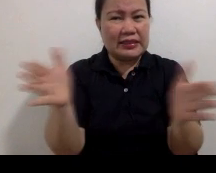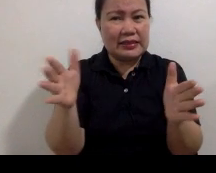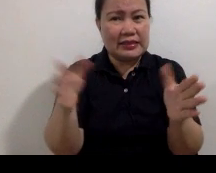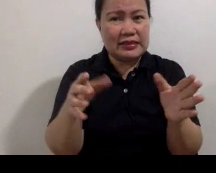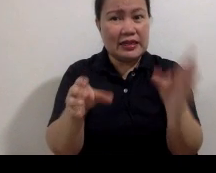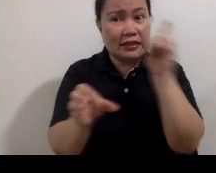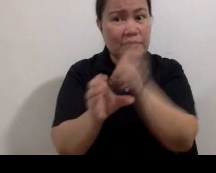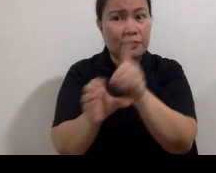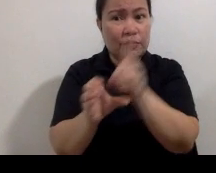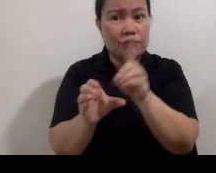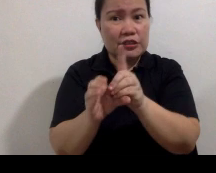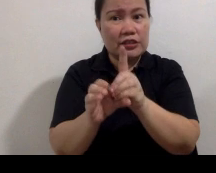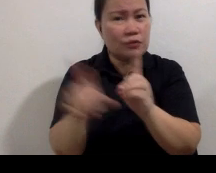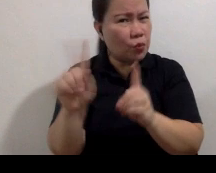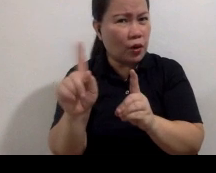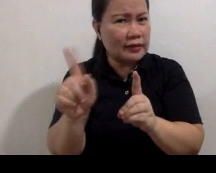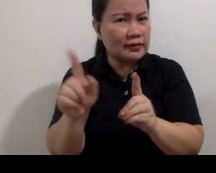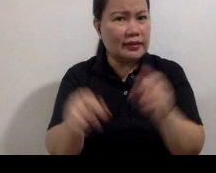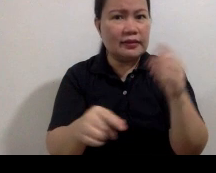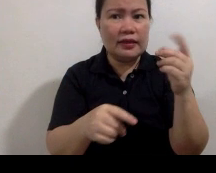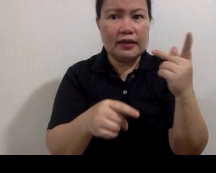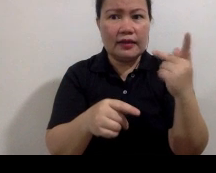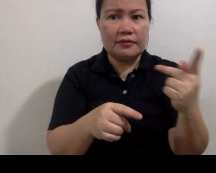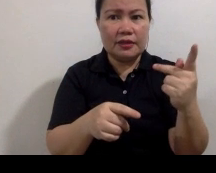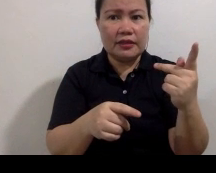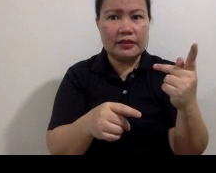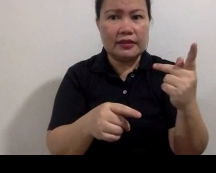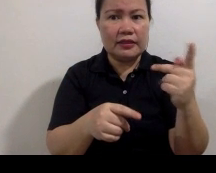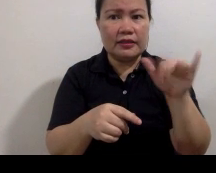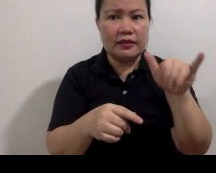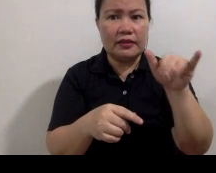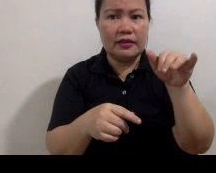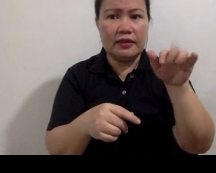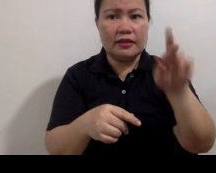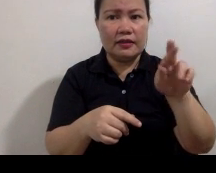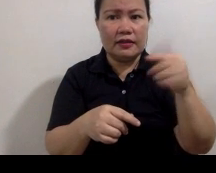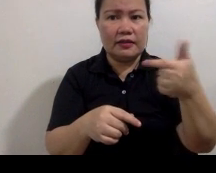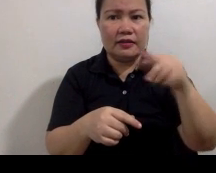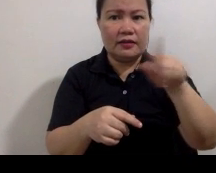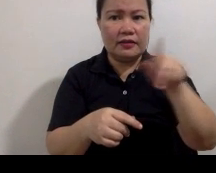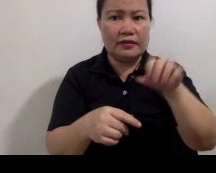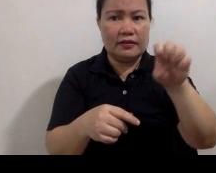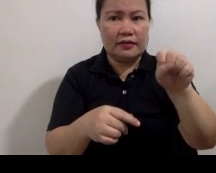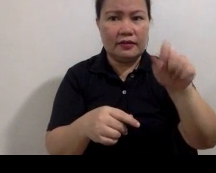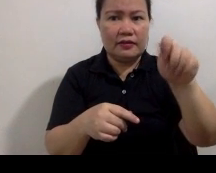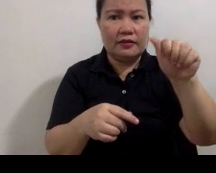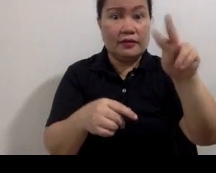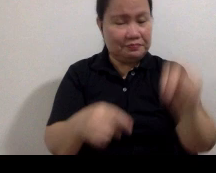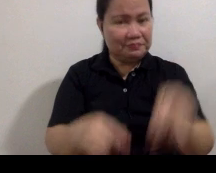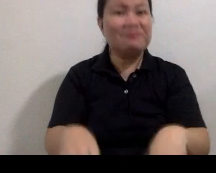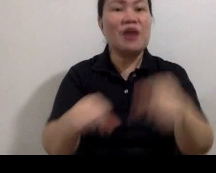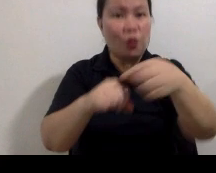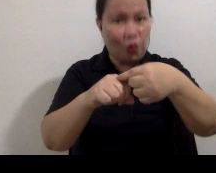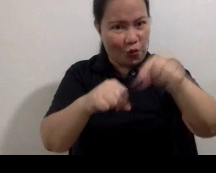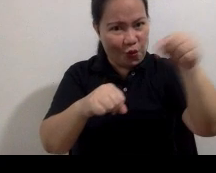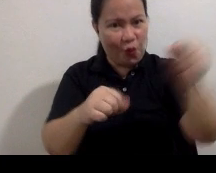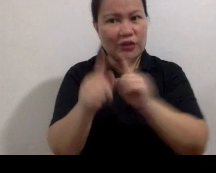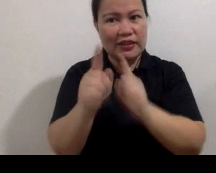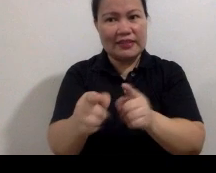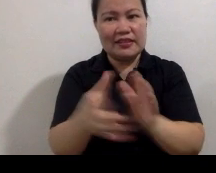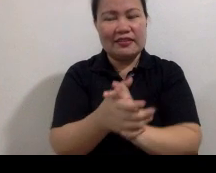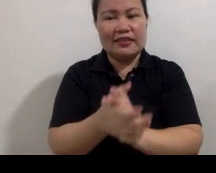ang deposito ng patlang sa Kyrgyzstan. Tama, ginto, ang galing mo talaga. Number